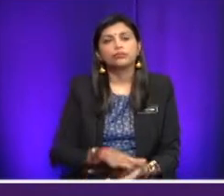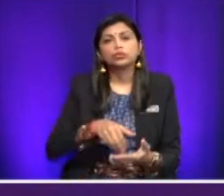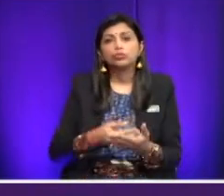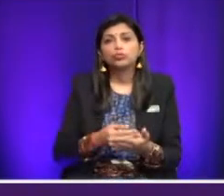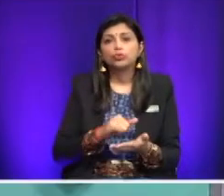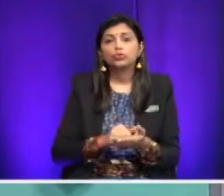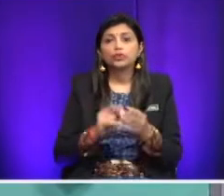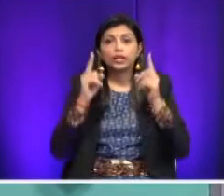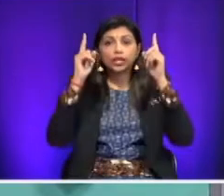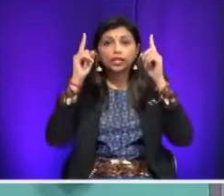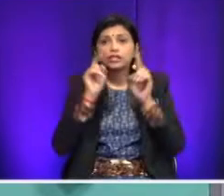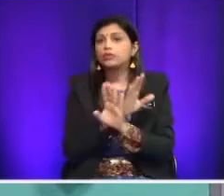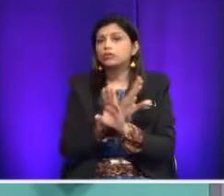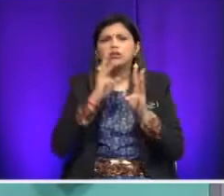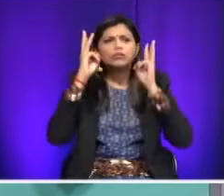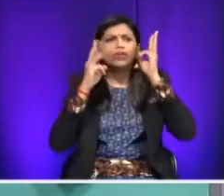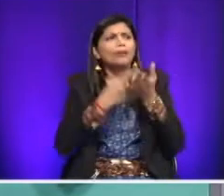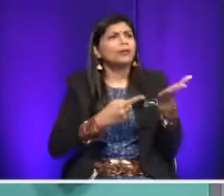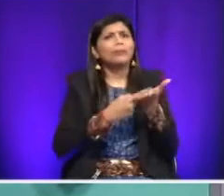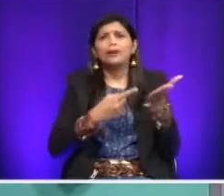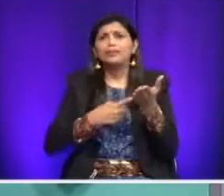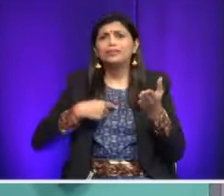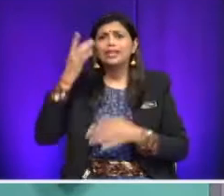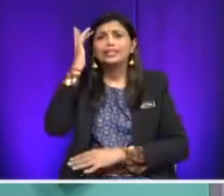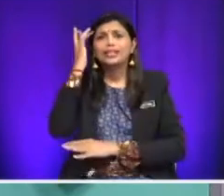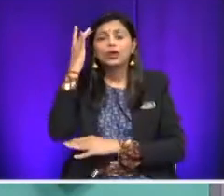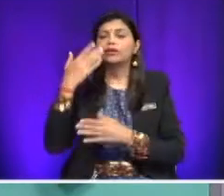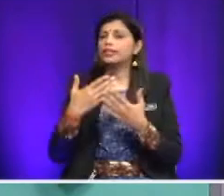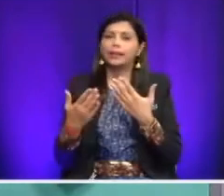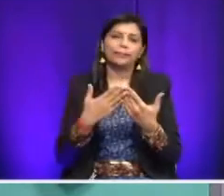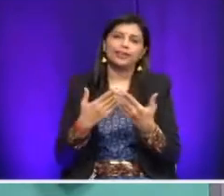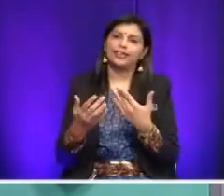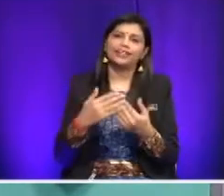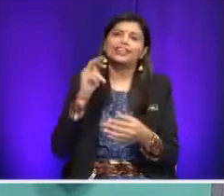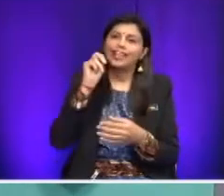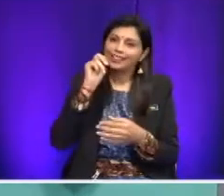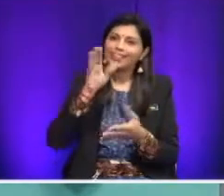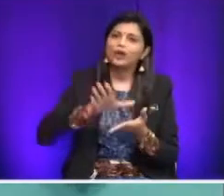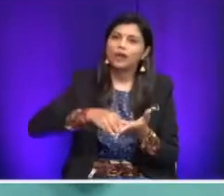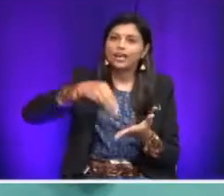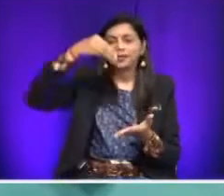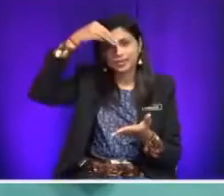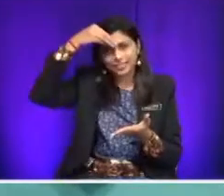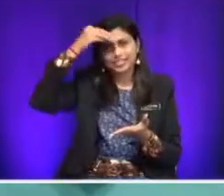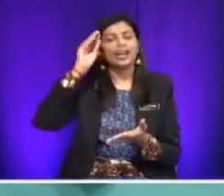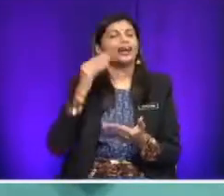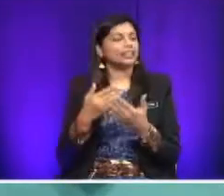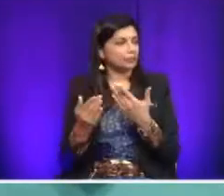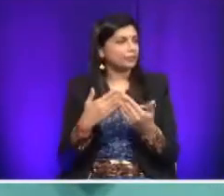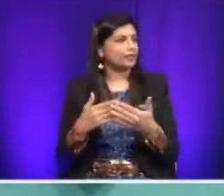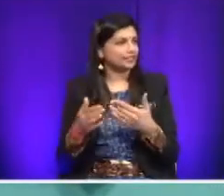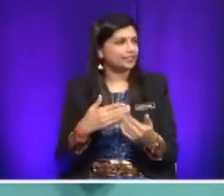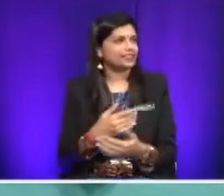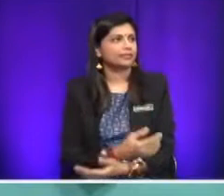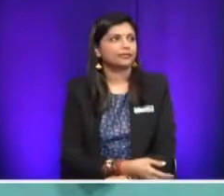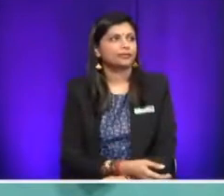Sebab mereka akan belajar Mega agem explore Open IPS expression aku pita ini Baitullah sejak tadi Masbuloh What alis